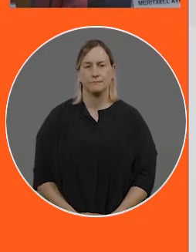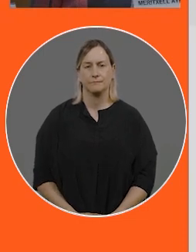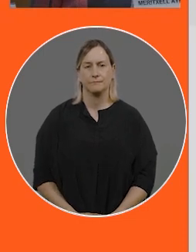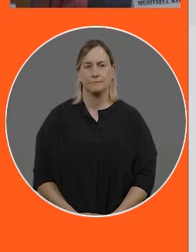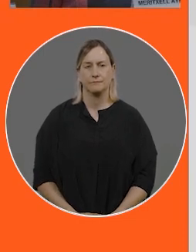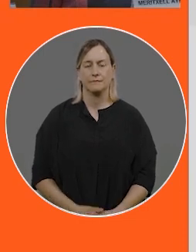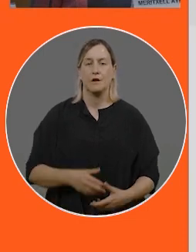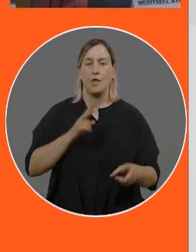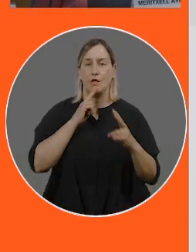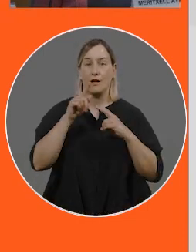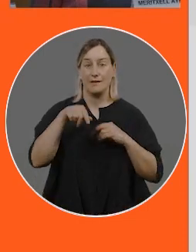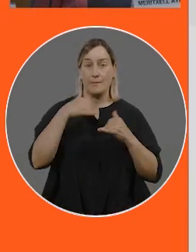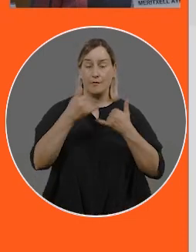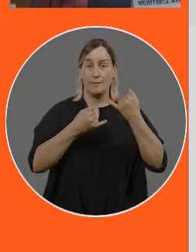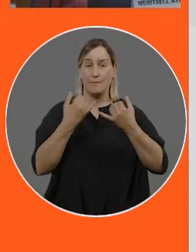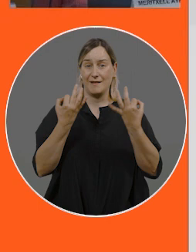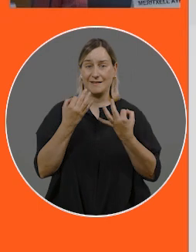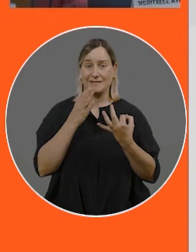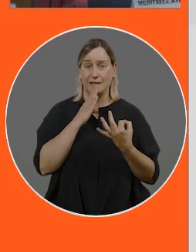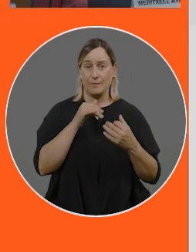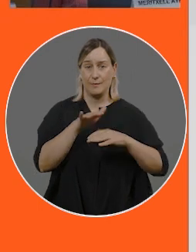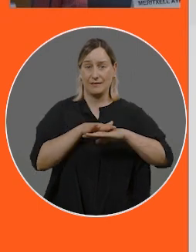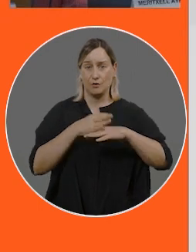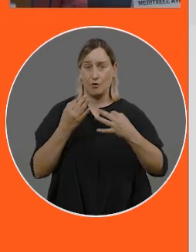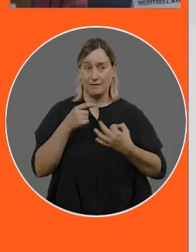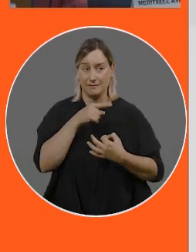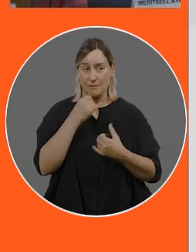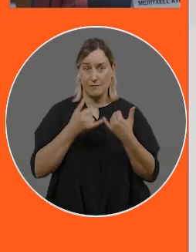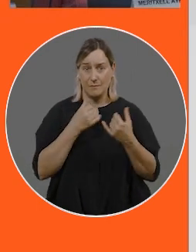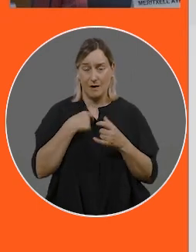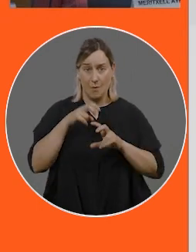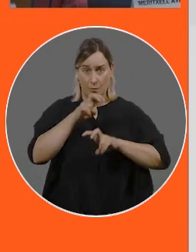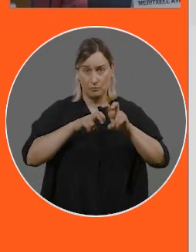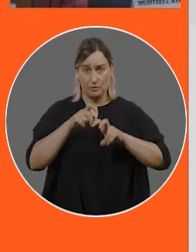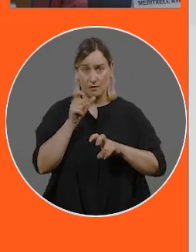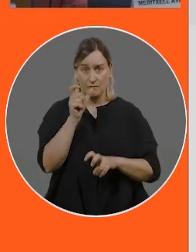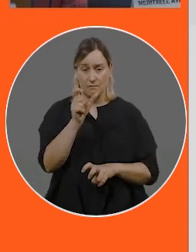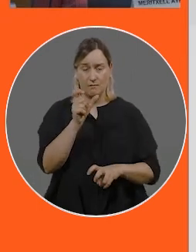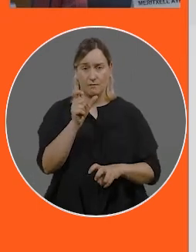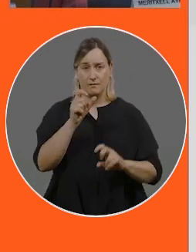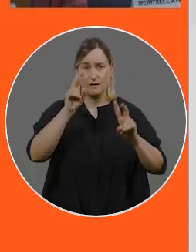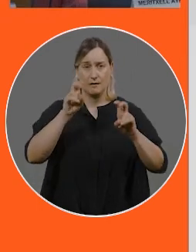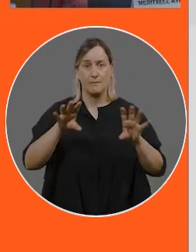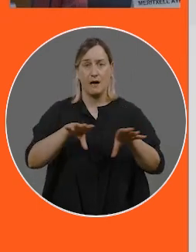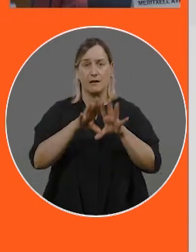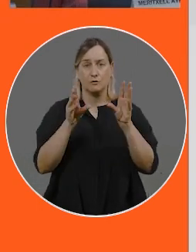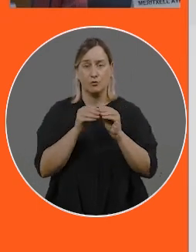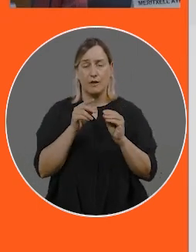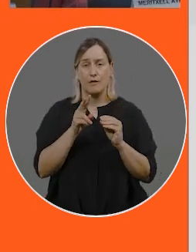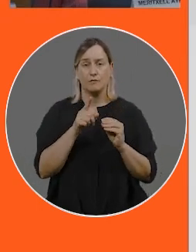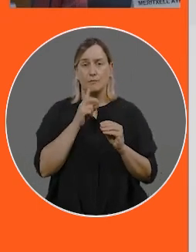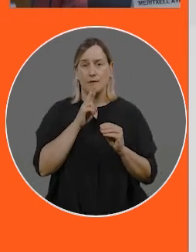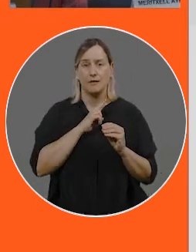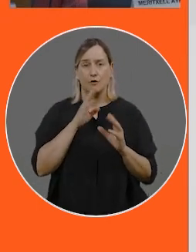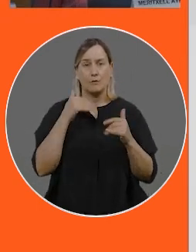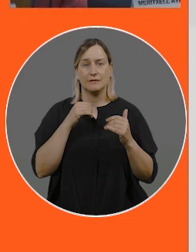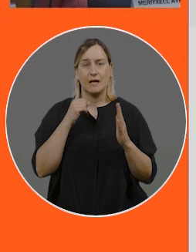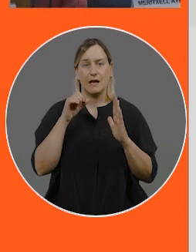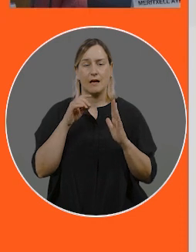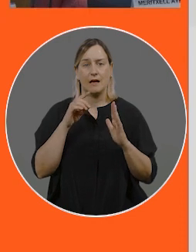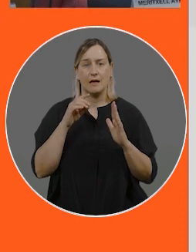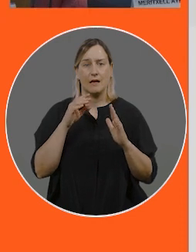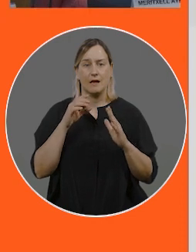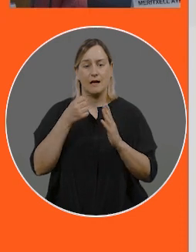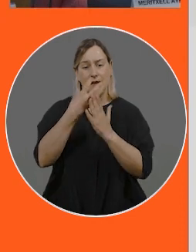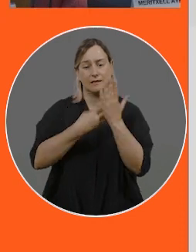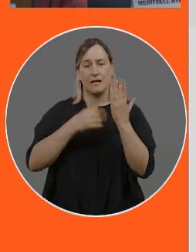dic que el problema que tinc bàsic és que aquesta cerca que m'han sortit els resultats no està marcada com una llista i